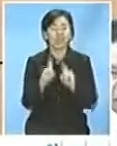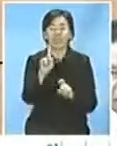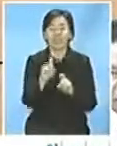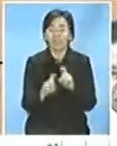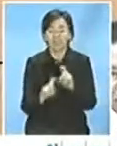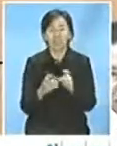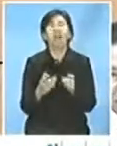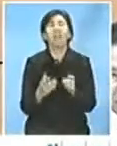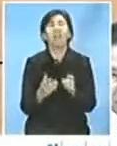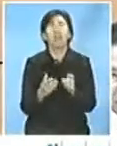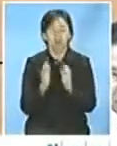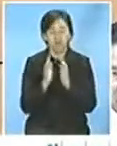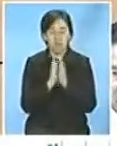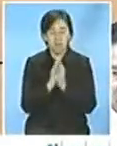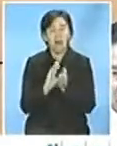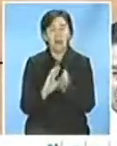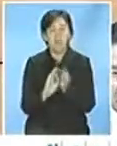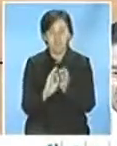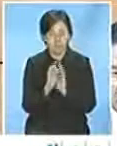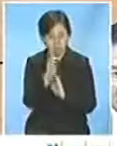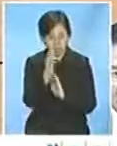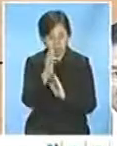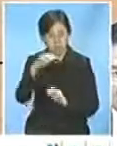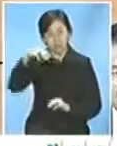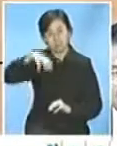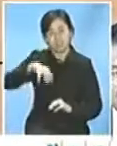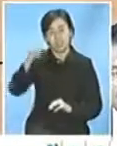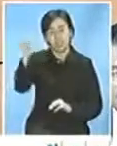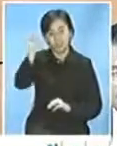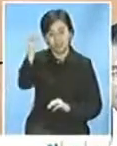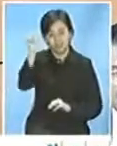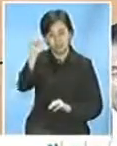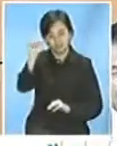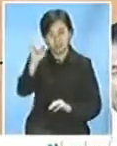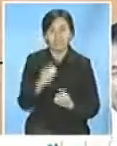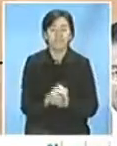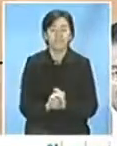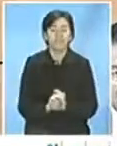พิธีพระราชทานเพลิงศพที่สนามหลวงและ